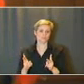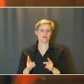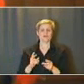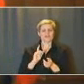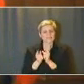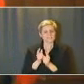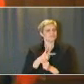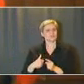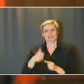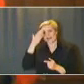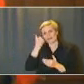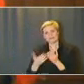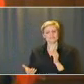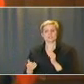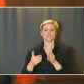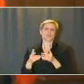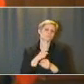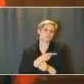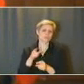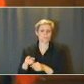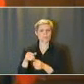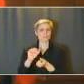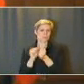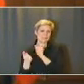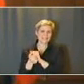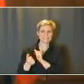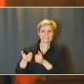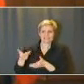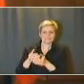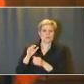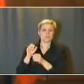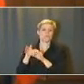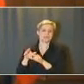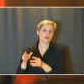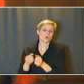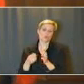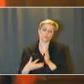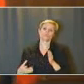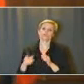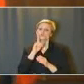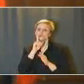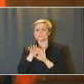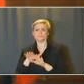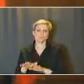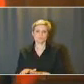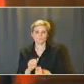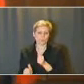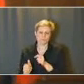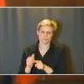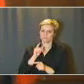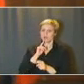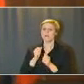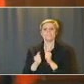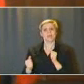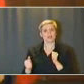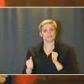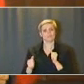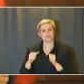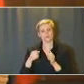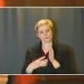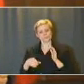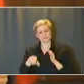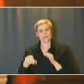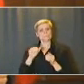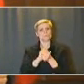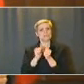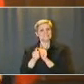göra riktigt så mycket därför att det tystas ner. Men genom den här politiska nivån